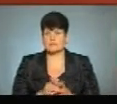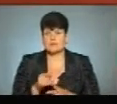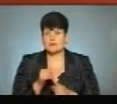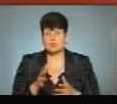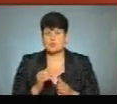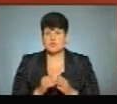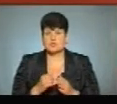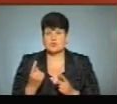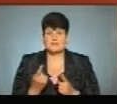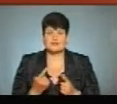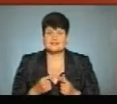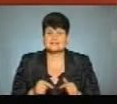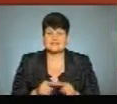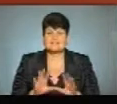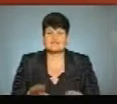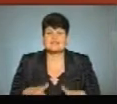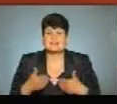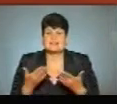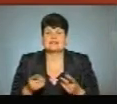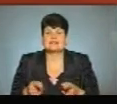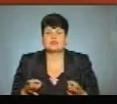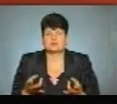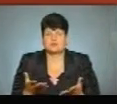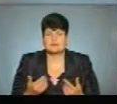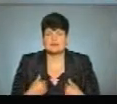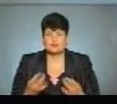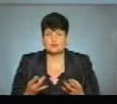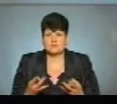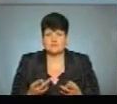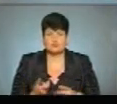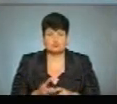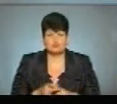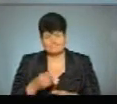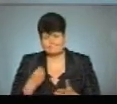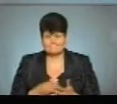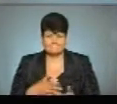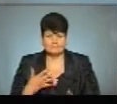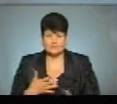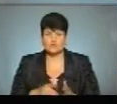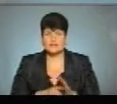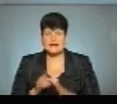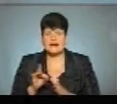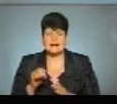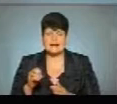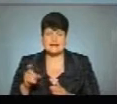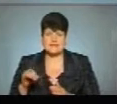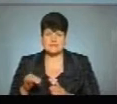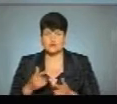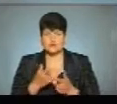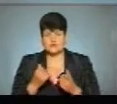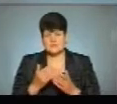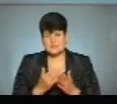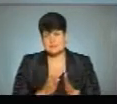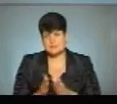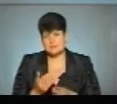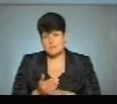можуть кожен організація не може дати повністю весь пакет те, що нам потрібно. Переважно те, що нам потрібно, воно дуже дороговартісне, починаючи від реєстрів до інформаційних систем.